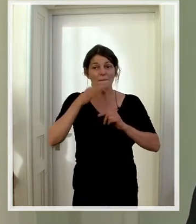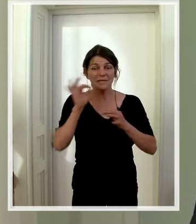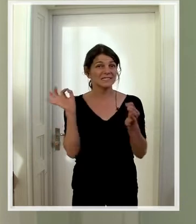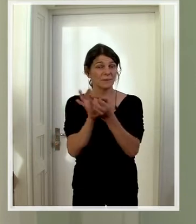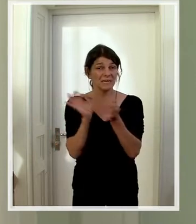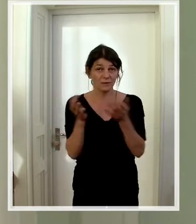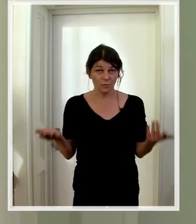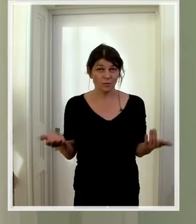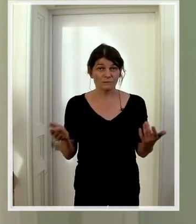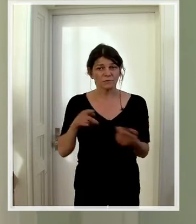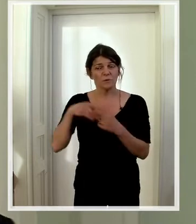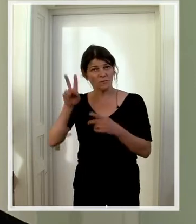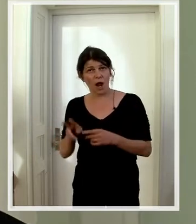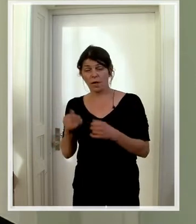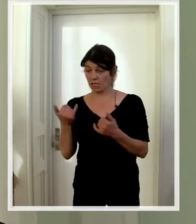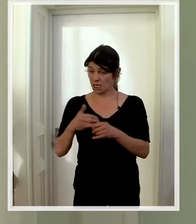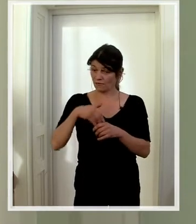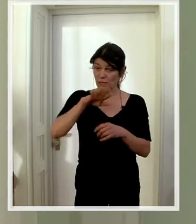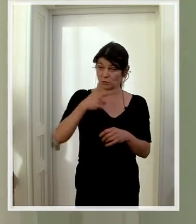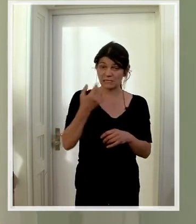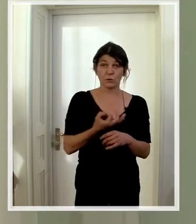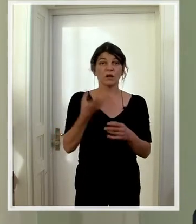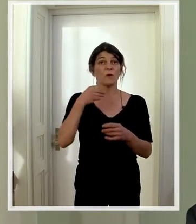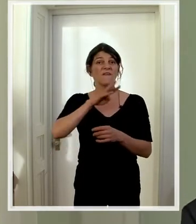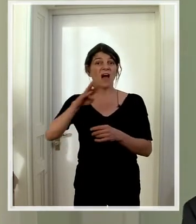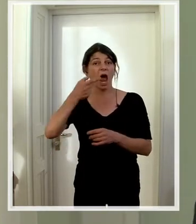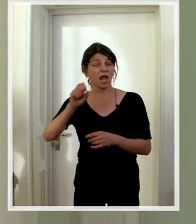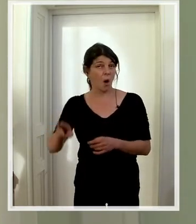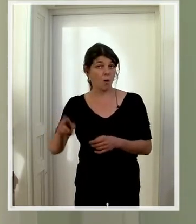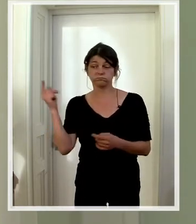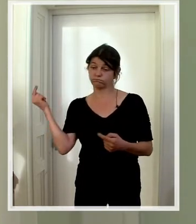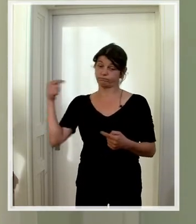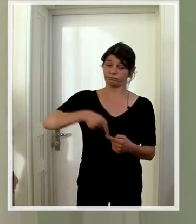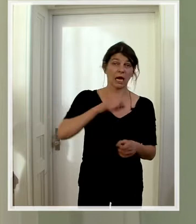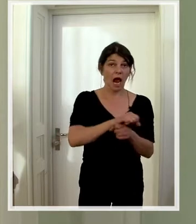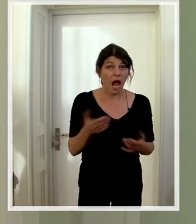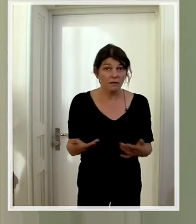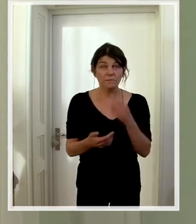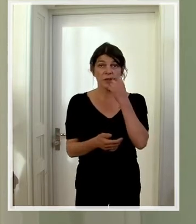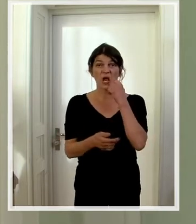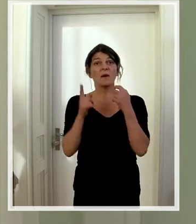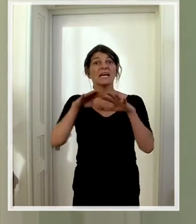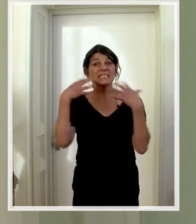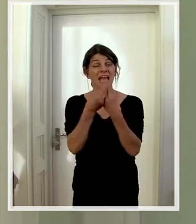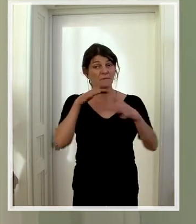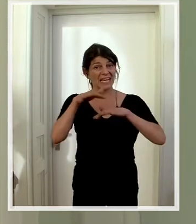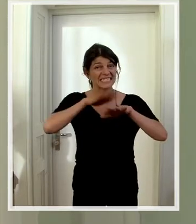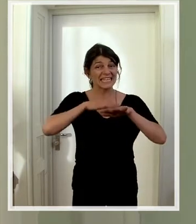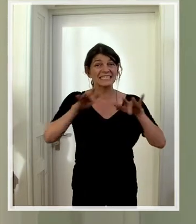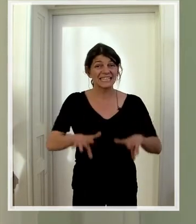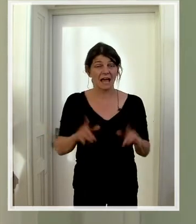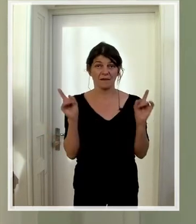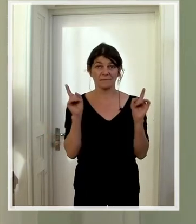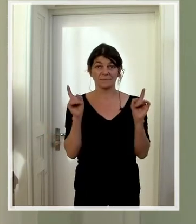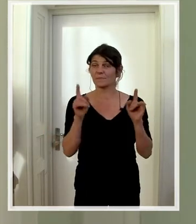kann heute innerhalb von 24 Minuten aus dem Wallgau rauskommen. Man hat aber ein Gesamtverkehrsnetz. Aber man muss auch sehen, wir haben